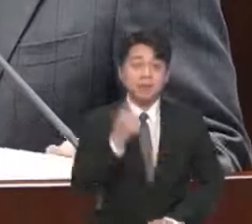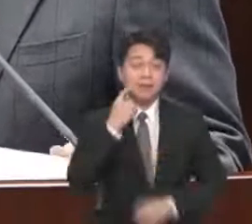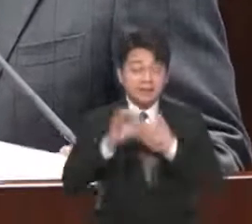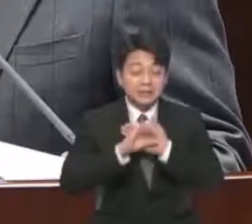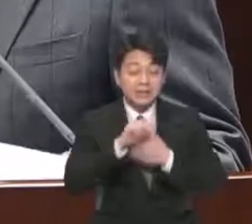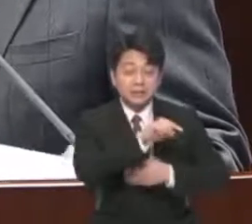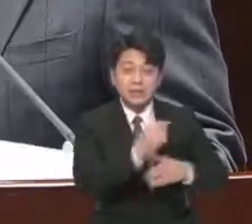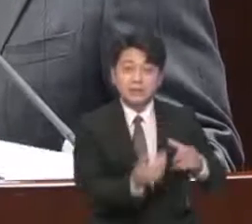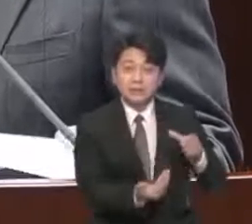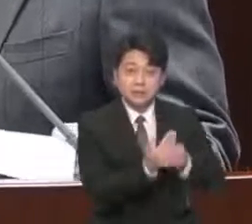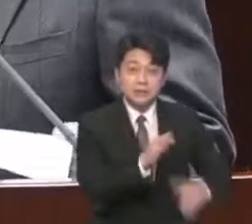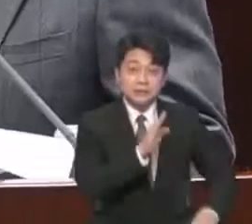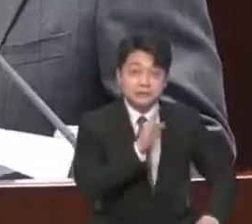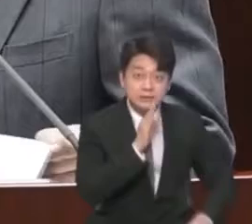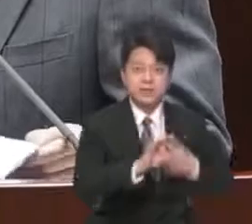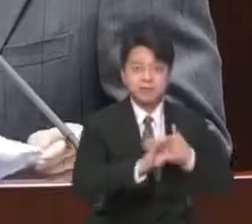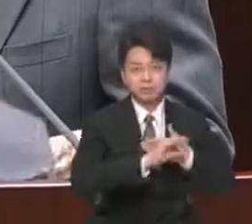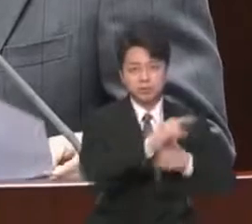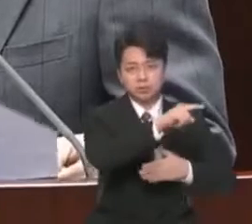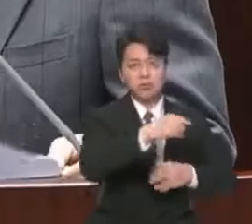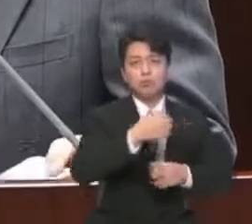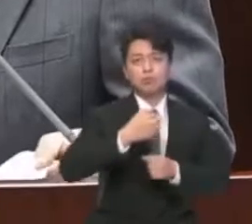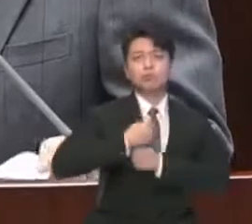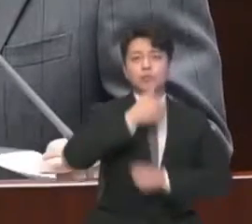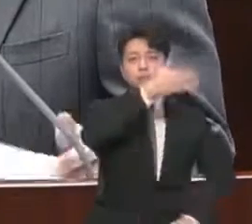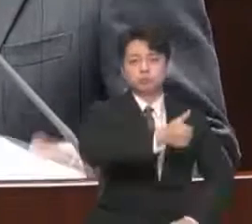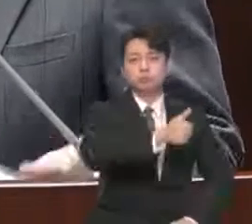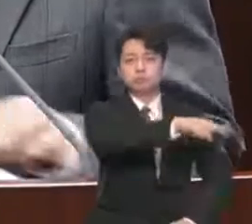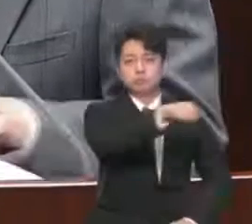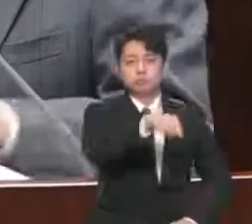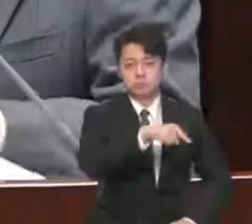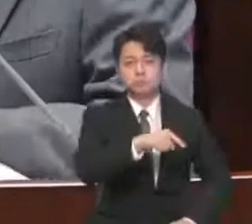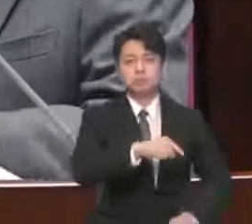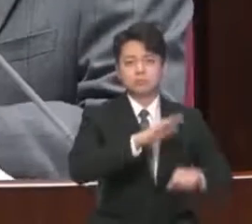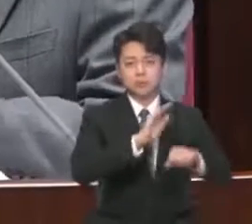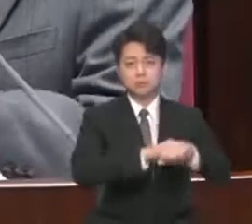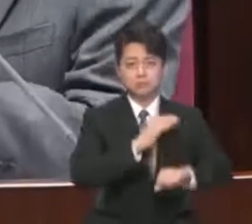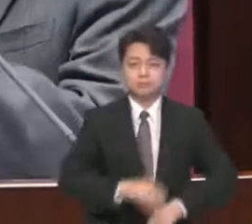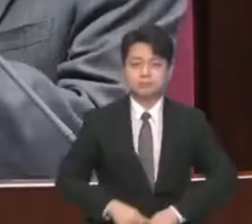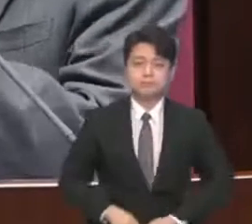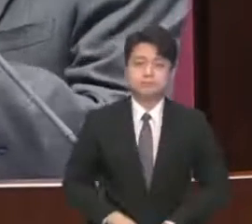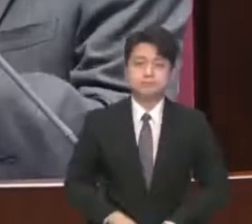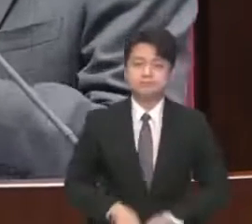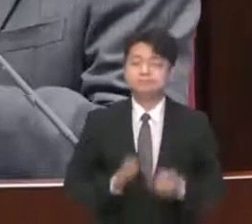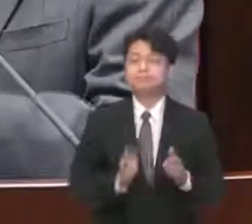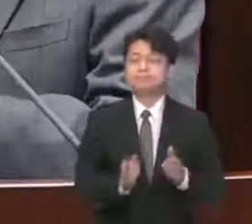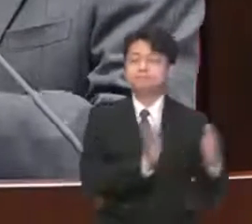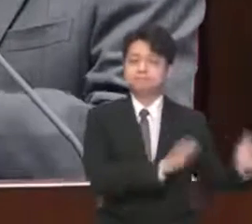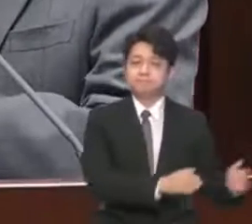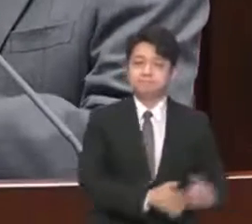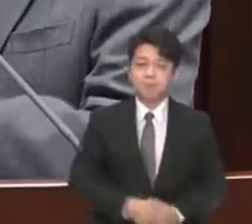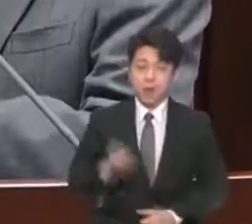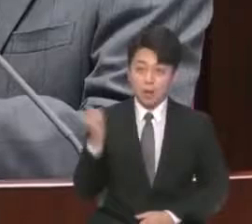세심하게 배려를 하지 못했다. 그래서 불이익을 받았다는 걸로 이해가 되겠습니다. 또 하나 더 있습니다.